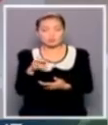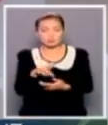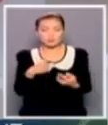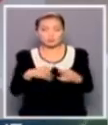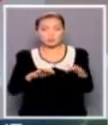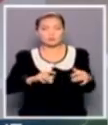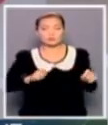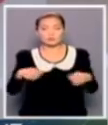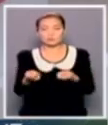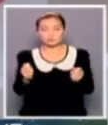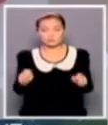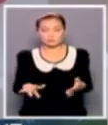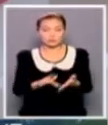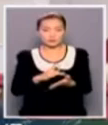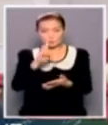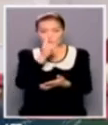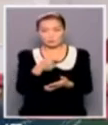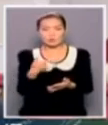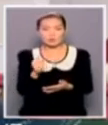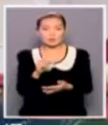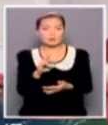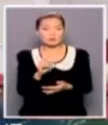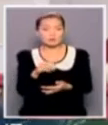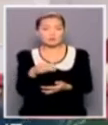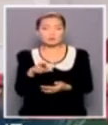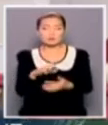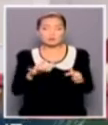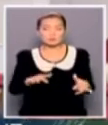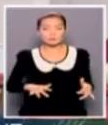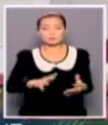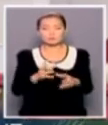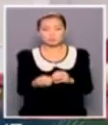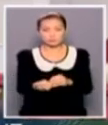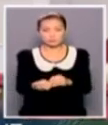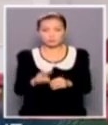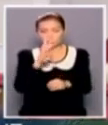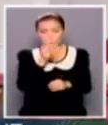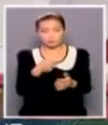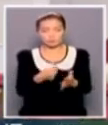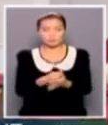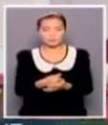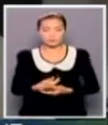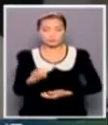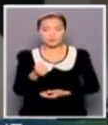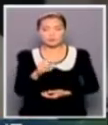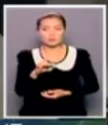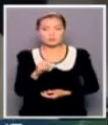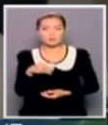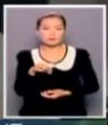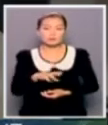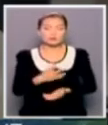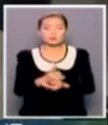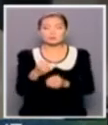басқа компьютер бере алады. Планшеттерге бір жылға дейін деп беріледі, ал компьютерлік техникаларға 3 жылға дейін гарантиясы бар. Биыл